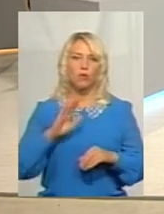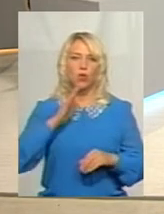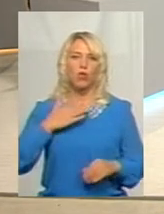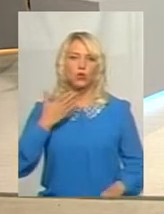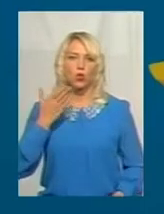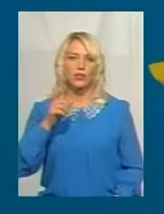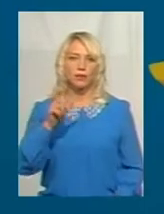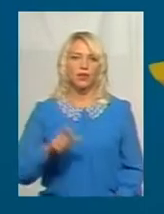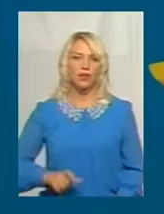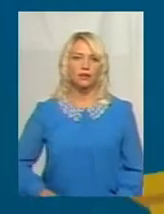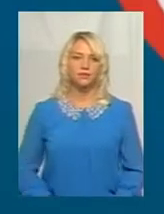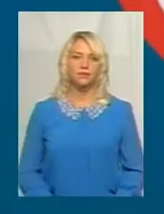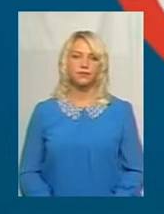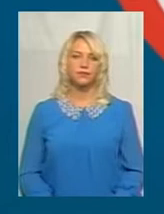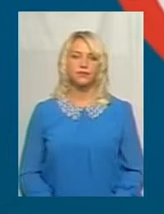спікера.